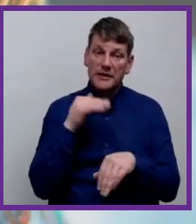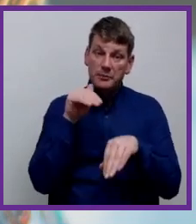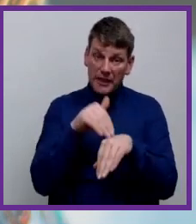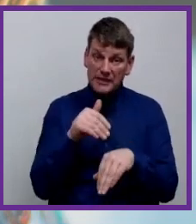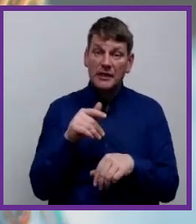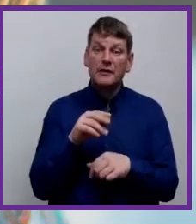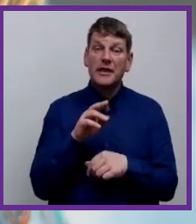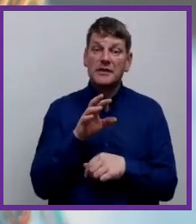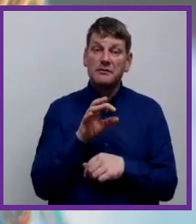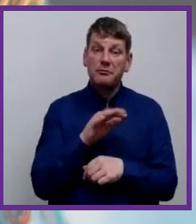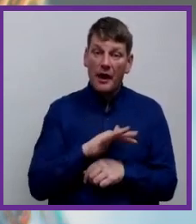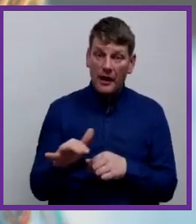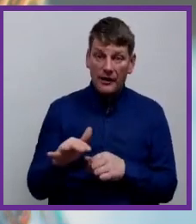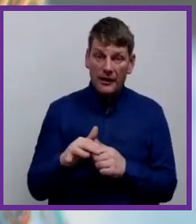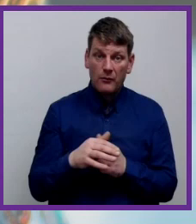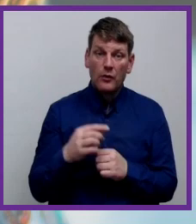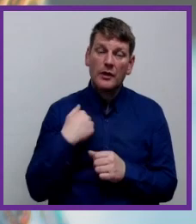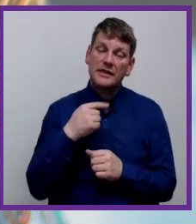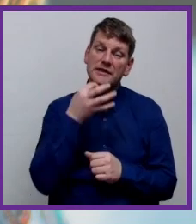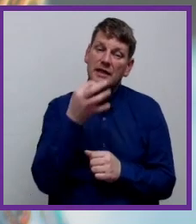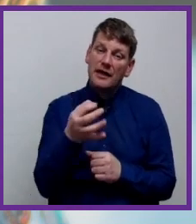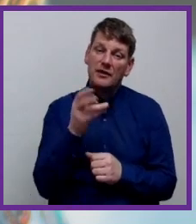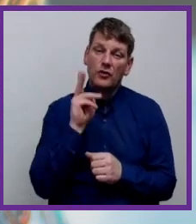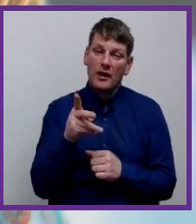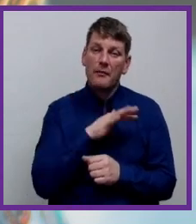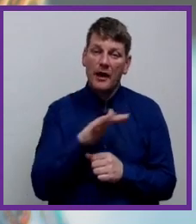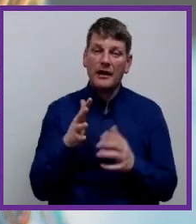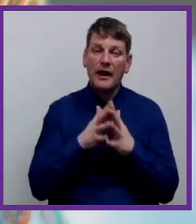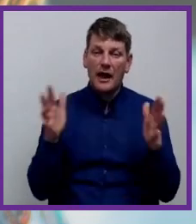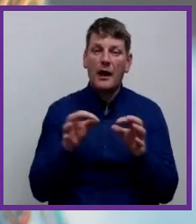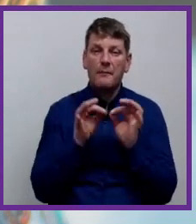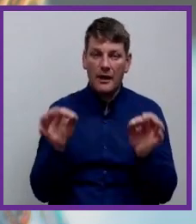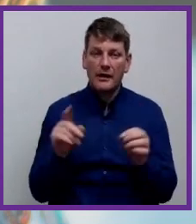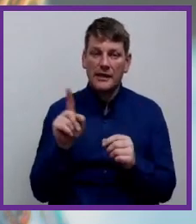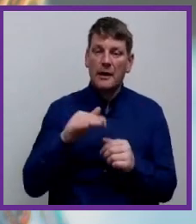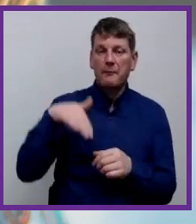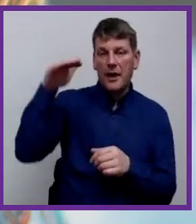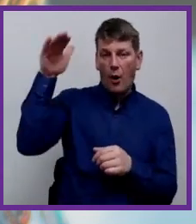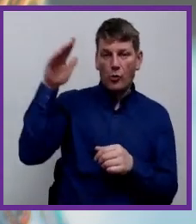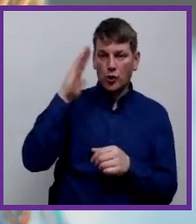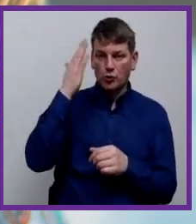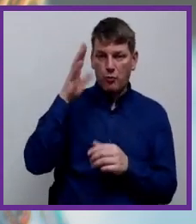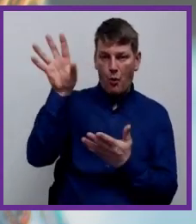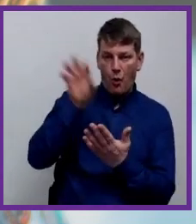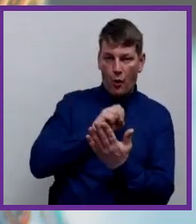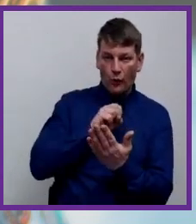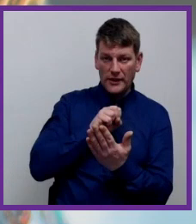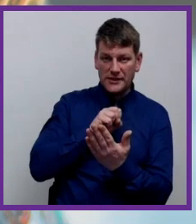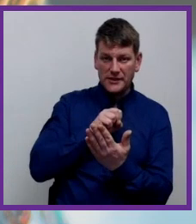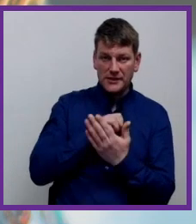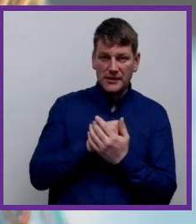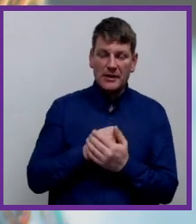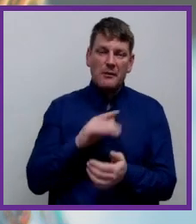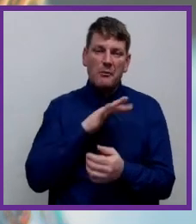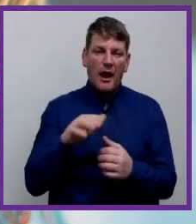bērniem, un es teiktu, ka bērni jau lielā mērā ir mūsu pieaugušos poguls, un bērnu